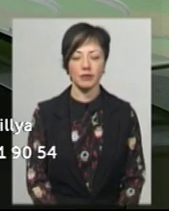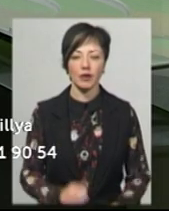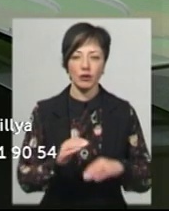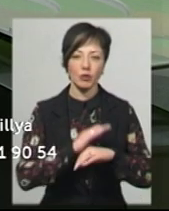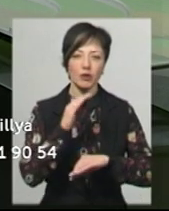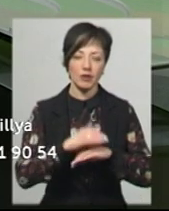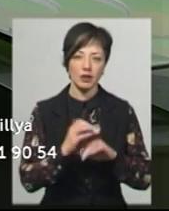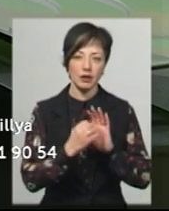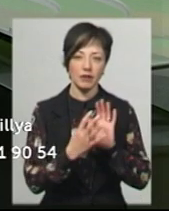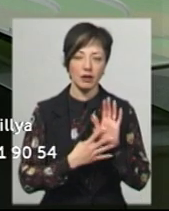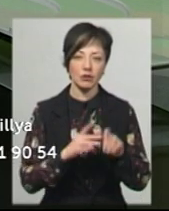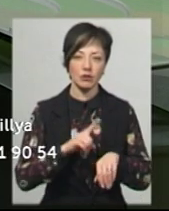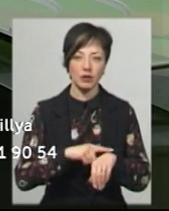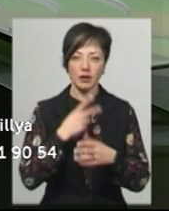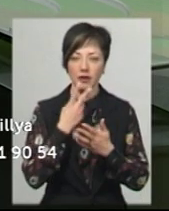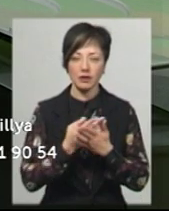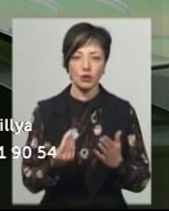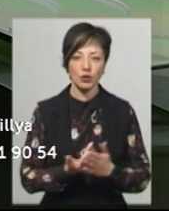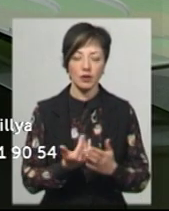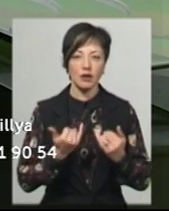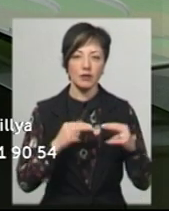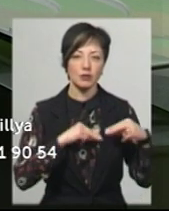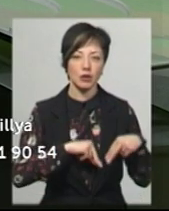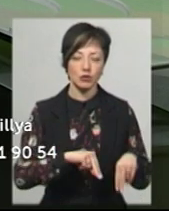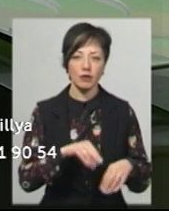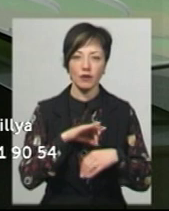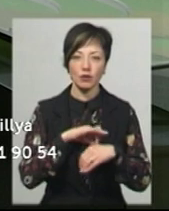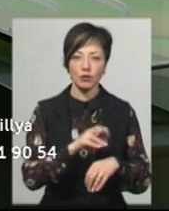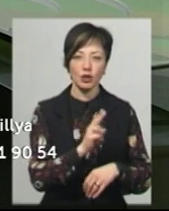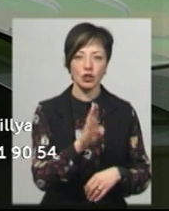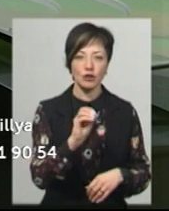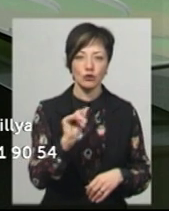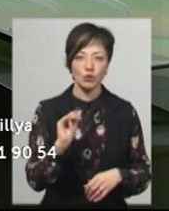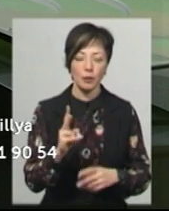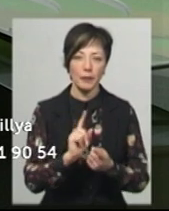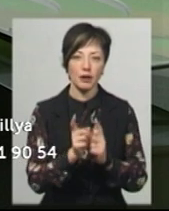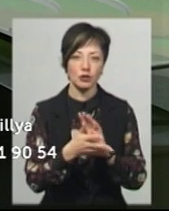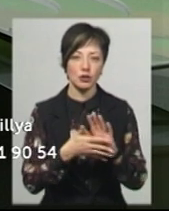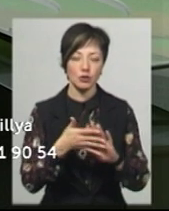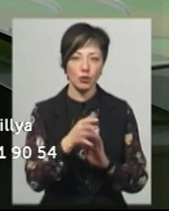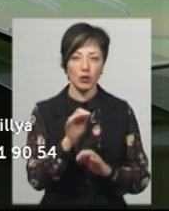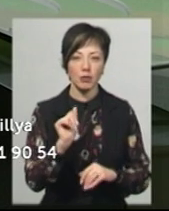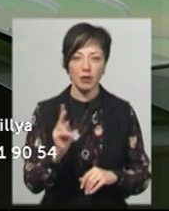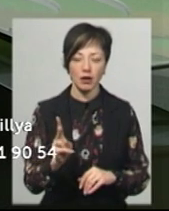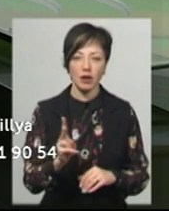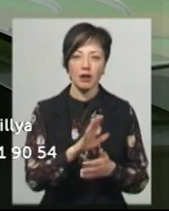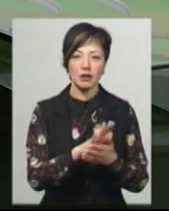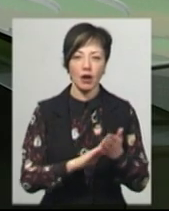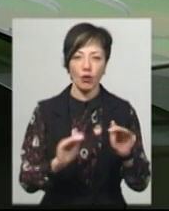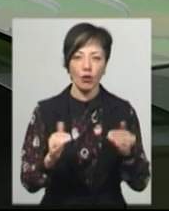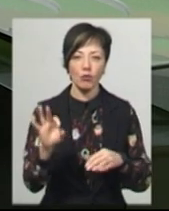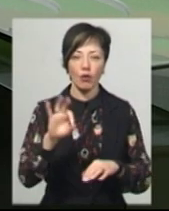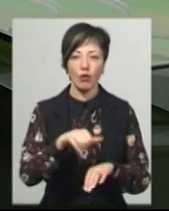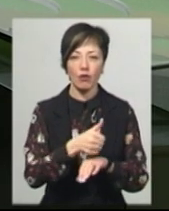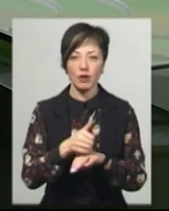Доброго вечора, 19 на годиннику. Ви дивитесь новини. У студії для вас працюють ведуча Катерина Шевчук, на жесту мову перекладає Ольга Рибак. Далі коротко